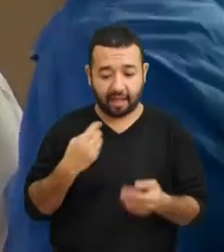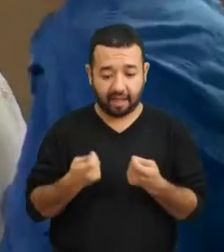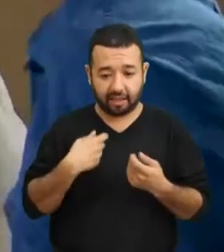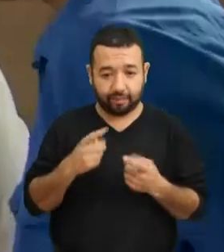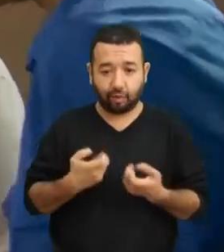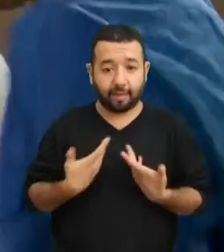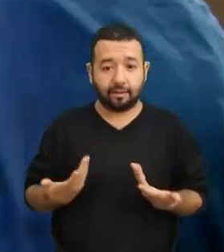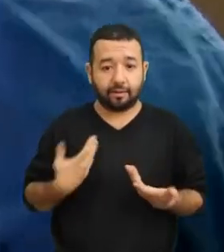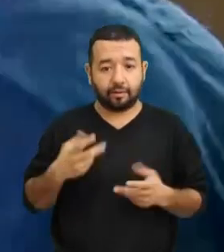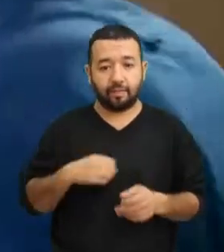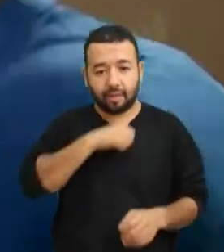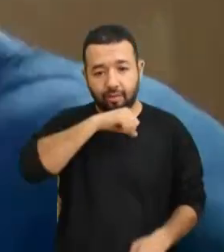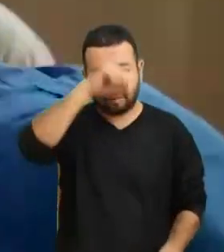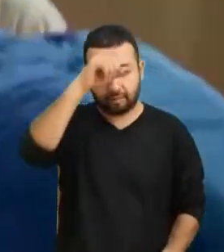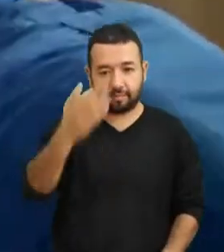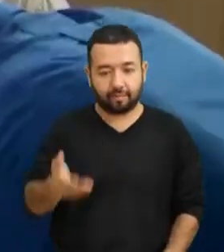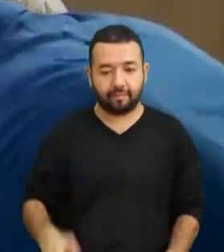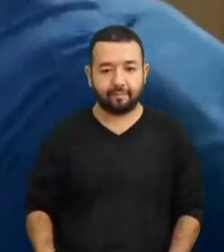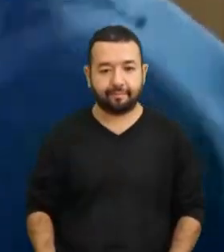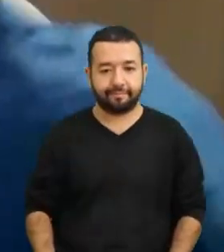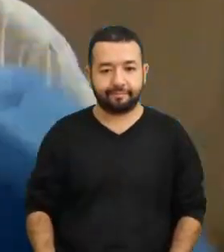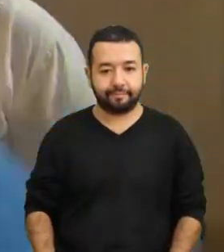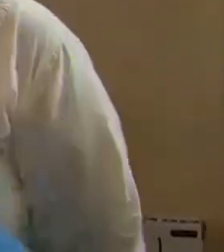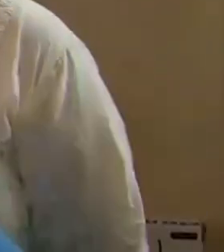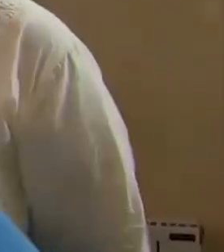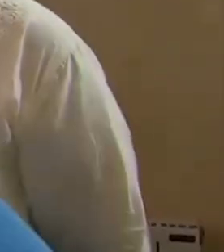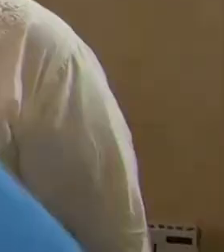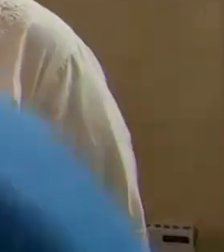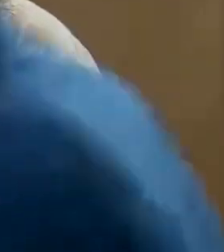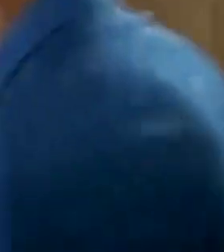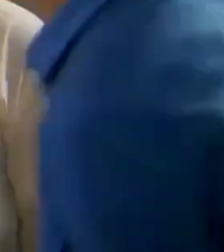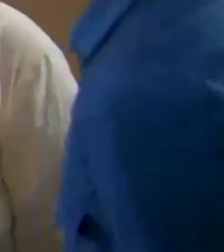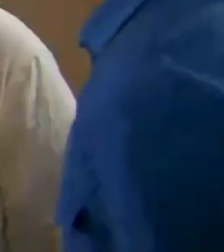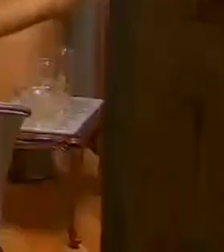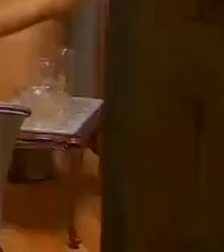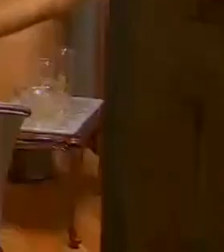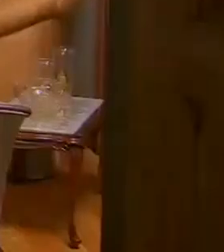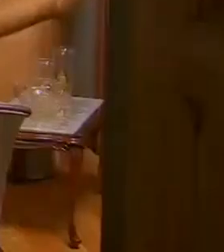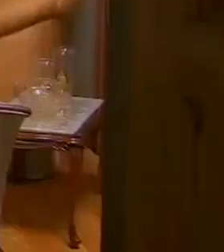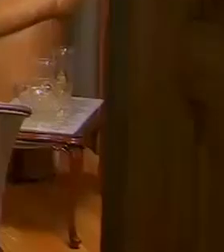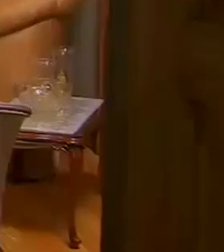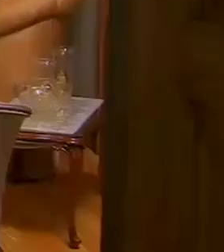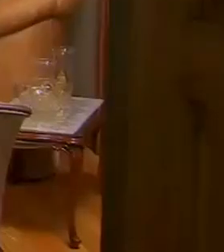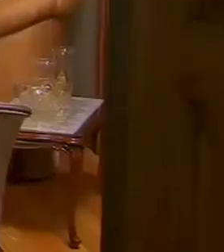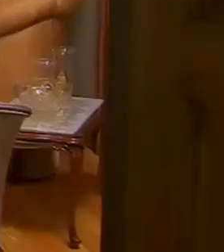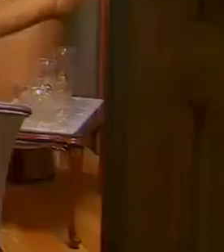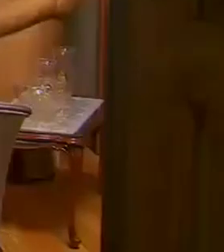gelecektim? Ya ben şu elinizi öpeyim. Önce annesinin ardından babasının elini öptü. Çocuğum.